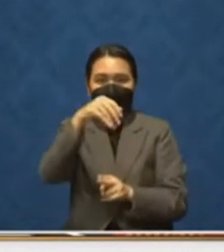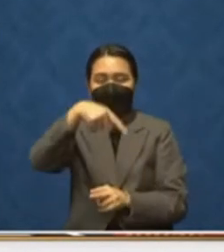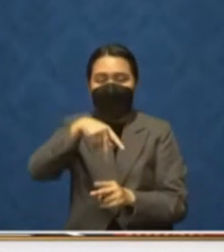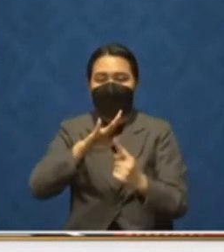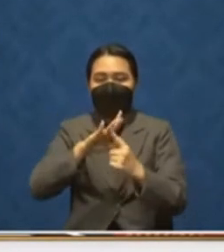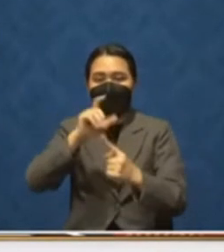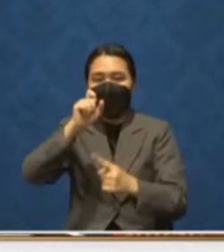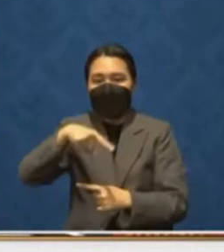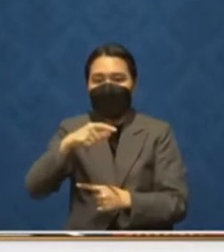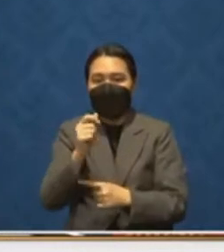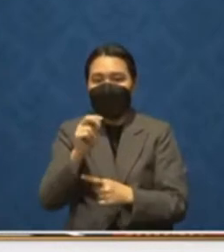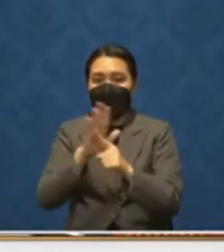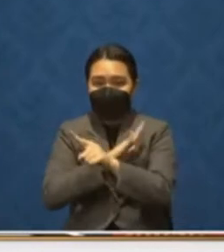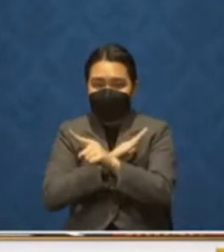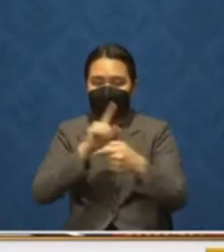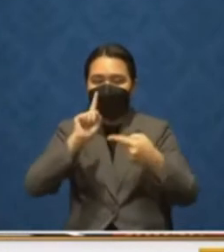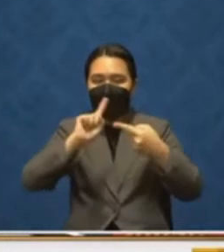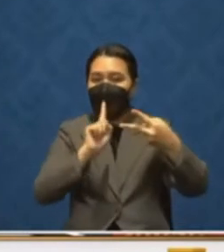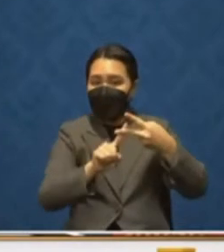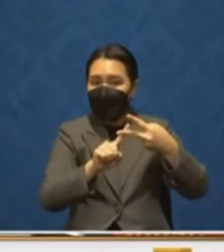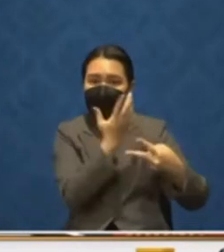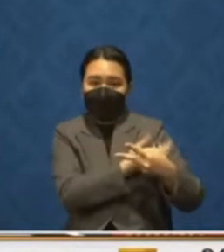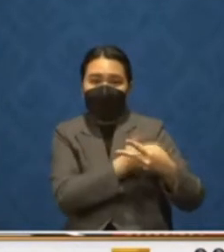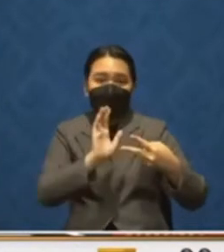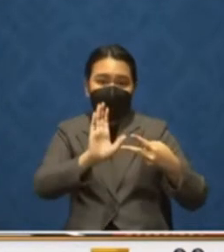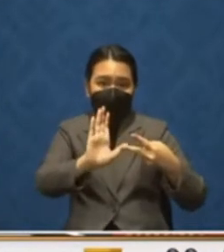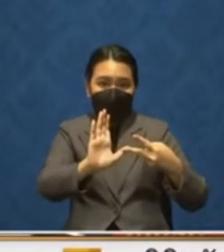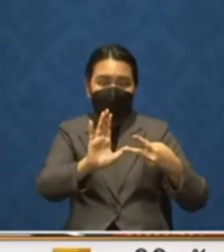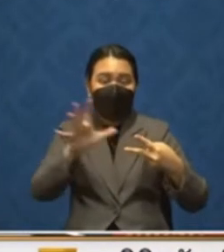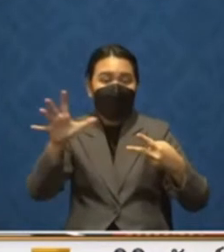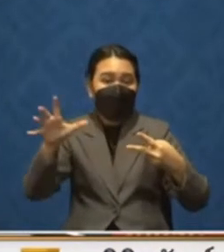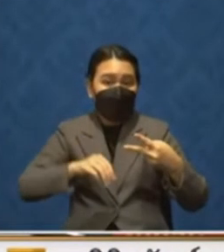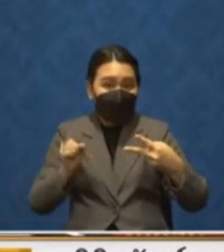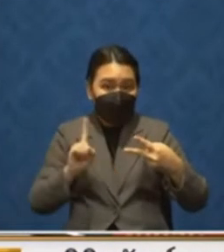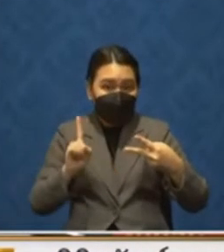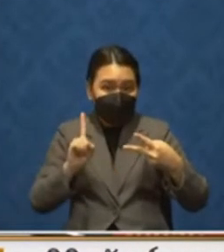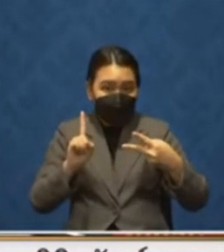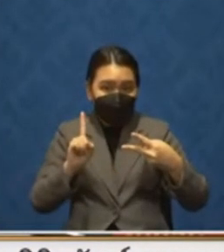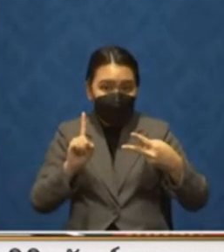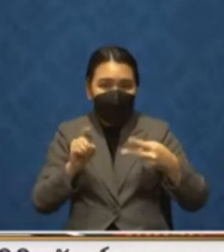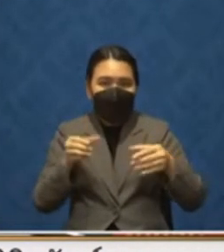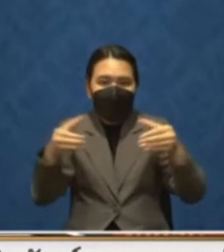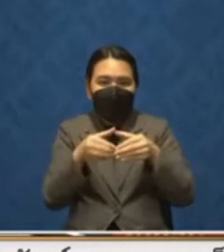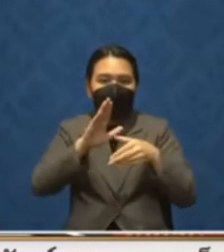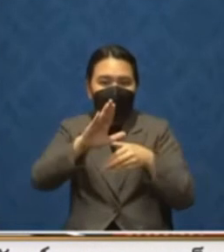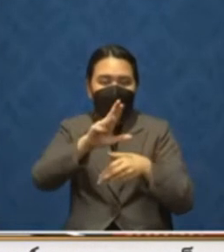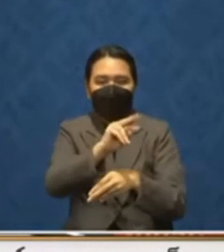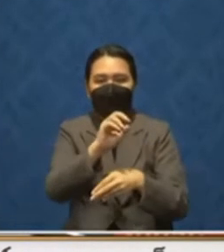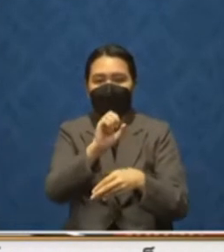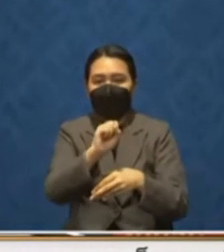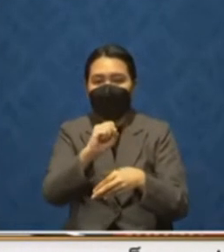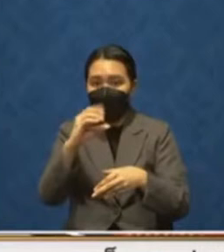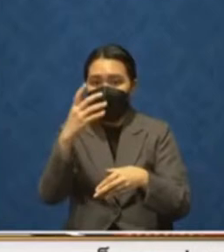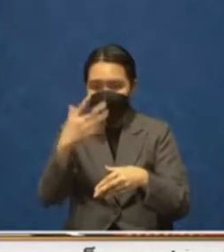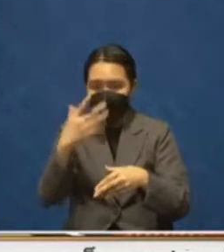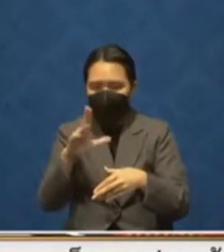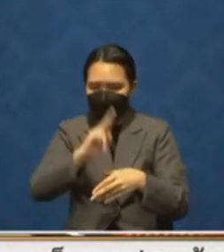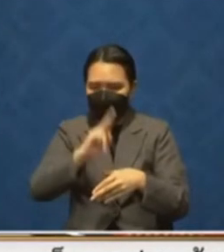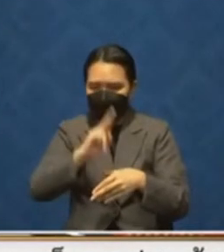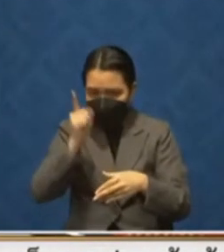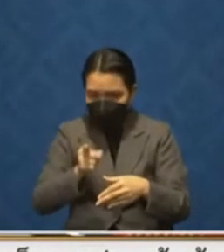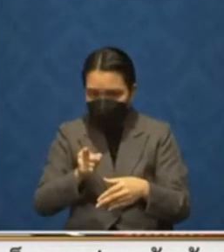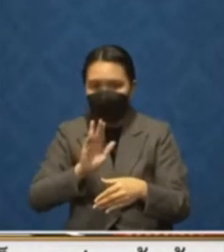อีกแล้วก็เชิญทั้งเพลงกระซู่ท่านไกรเซอร์มาจาก SM s on s oกรุ๊ปทั้งสิ้นและมีการใช้จริงอยู่ในประเทศ